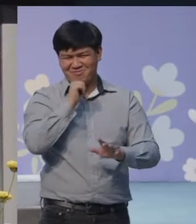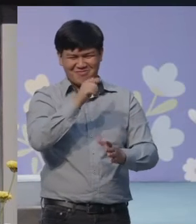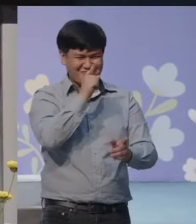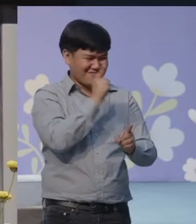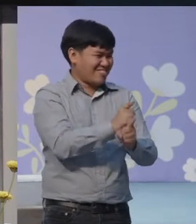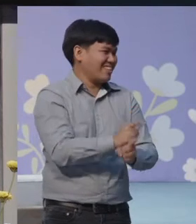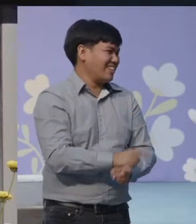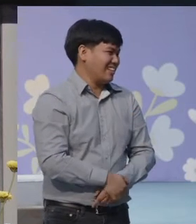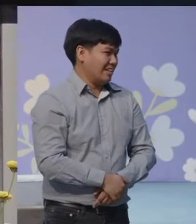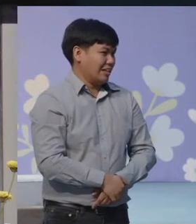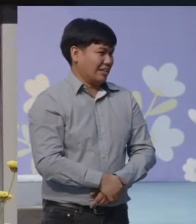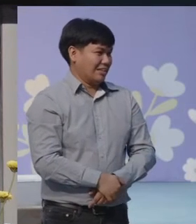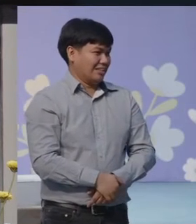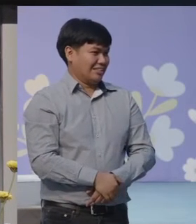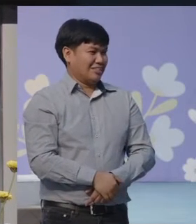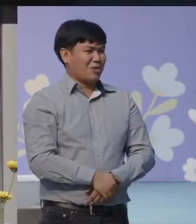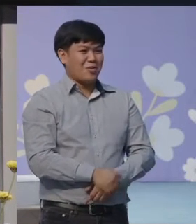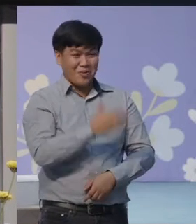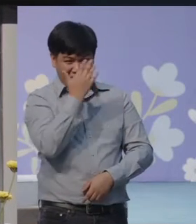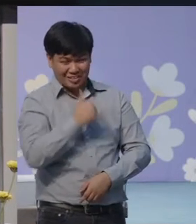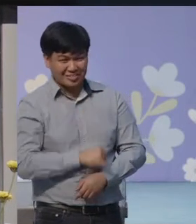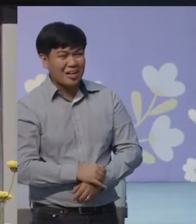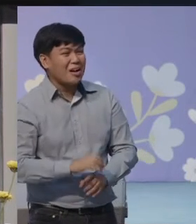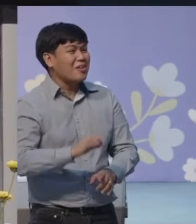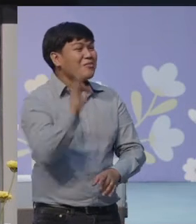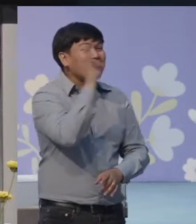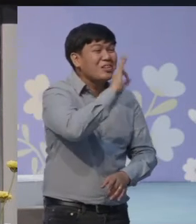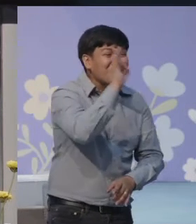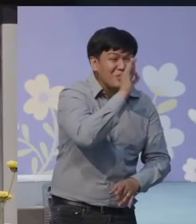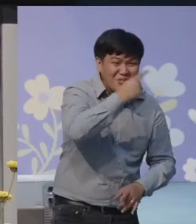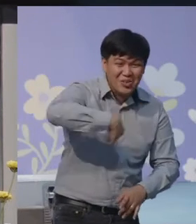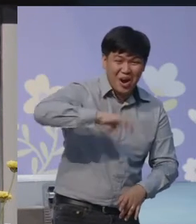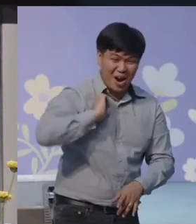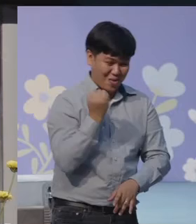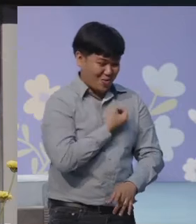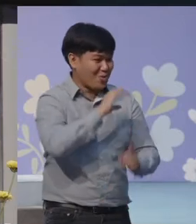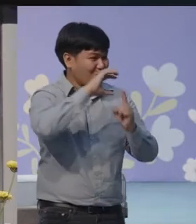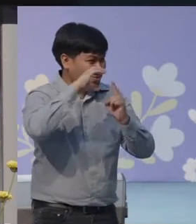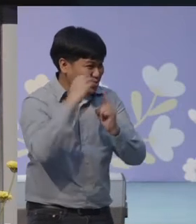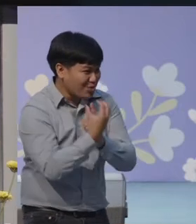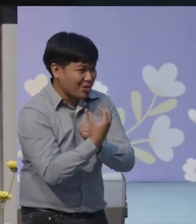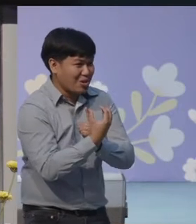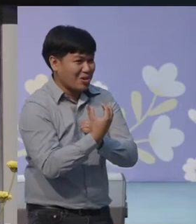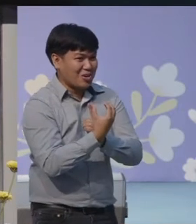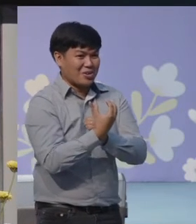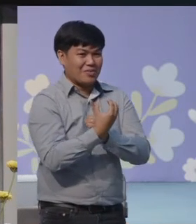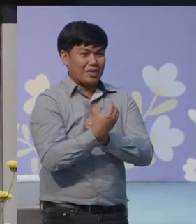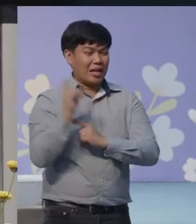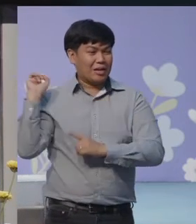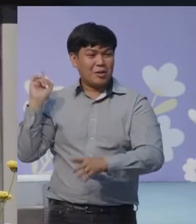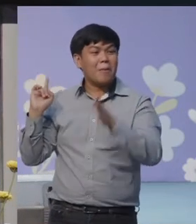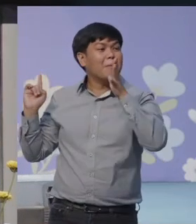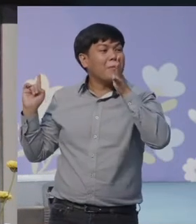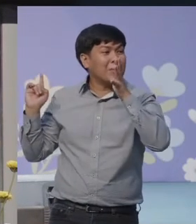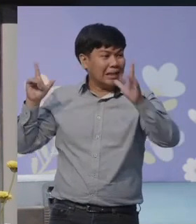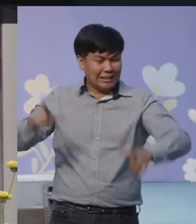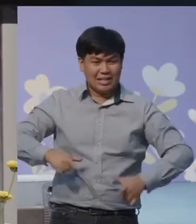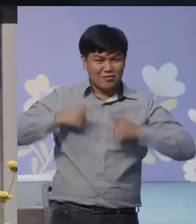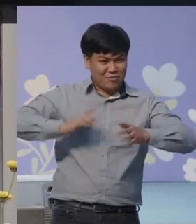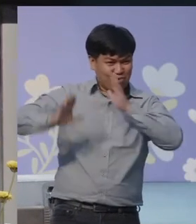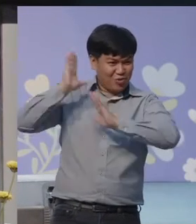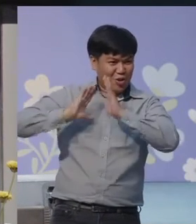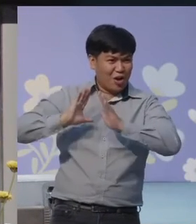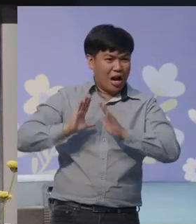pang... Hindi, may ganun, may mga ganun mga Pilipino, lalo na dito sa ating alam niyo, nung ang nanay ko ay buhay pa,